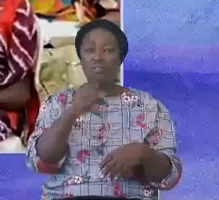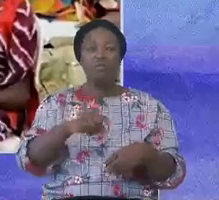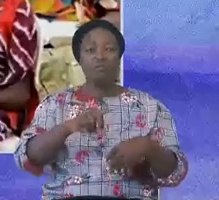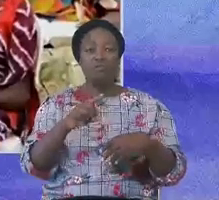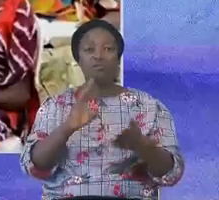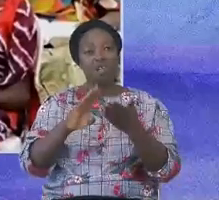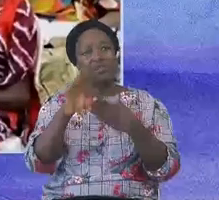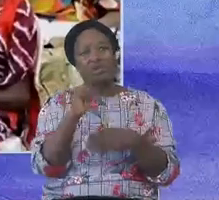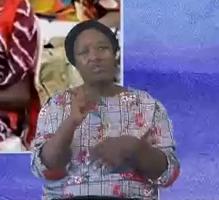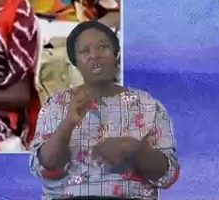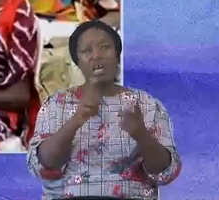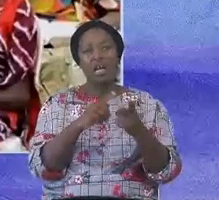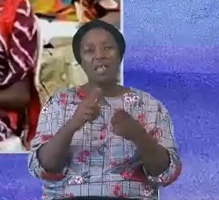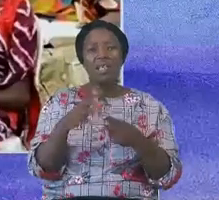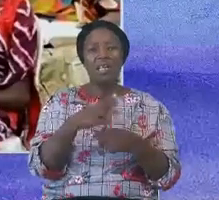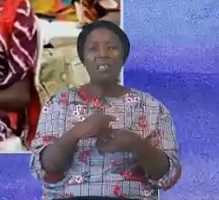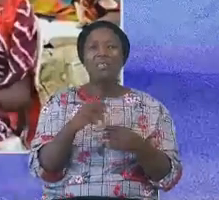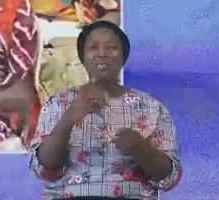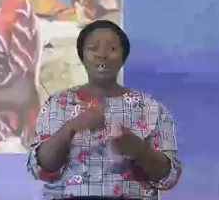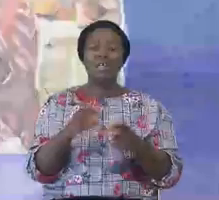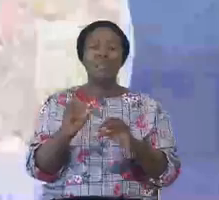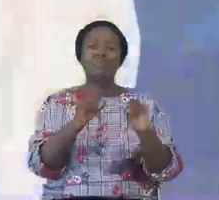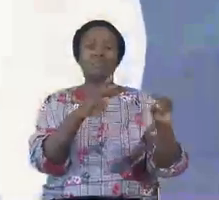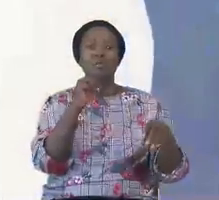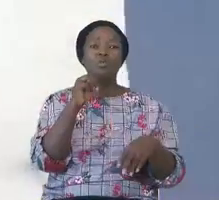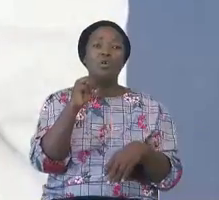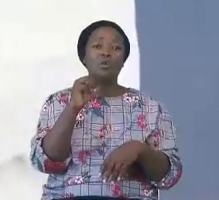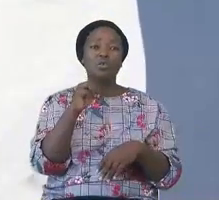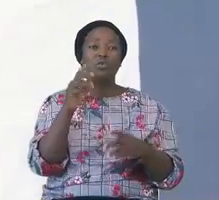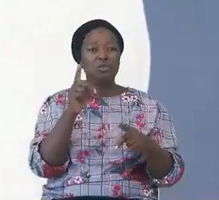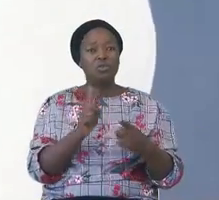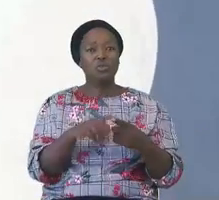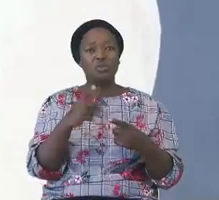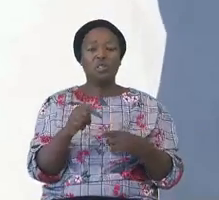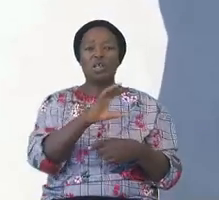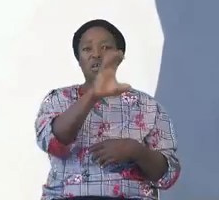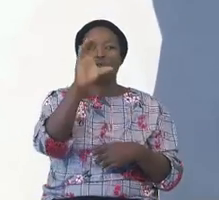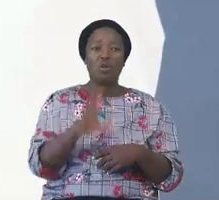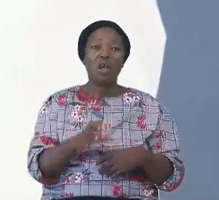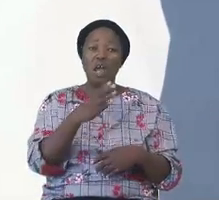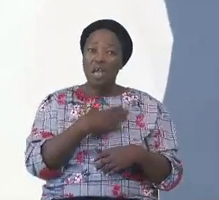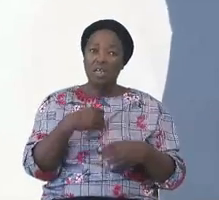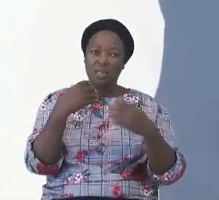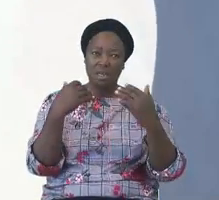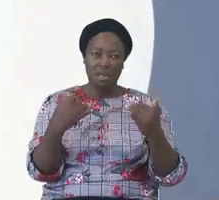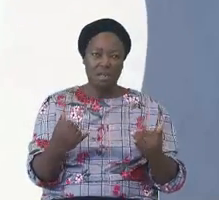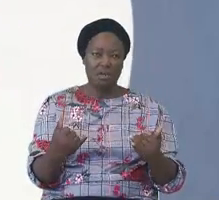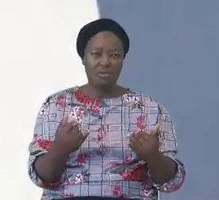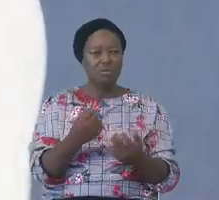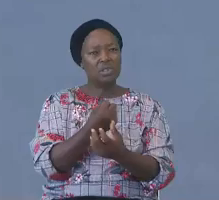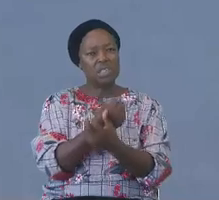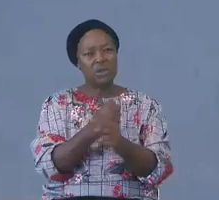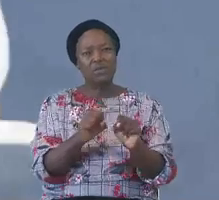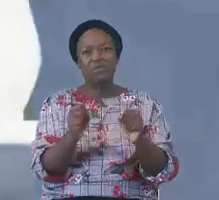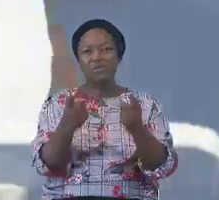pardonner. Les dirigeants religieux du pays ne pouvaient pas lui pardonner. Et ils l'ont consigné